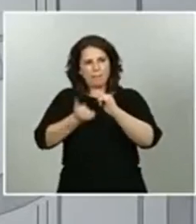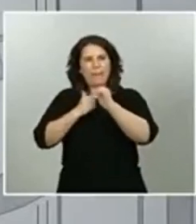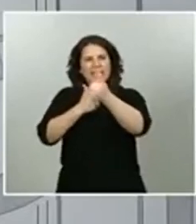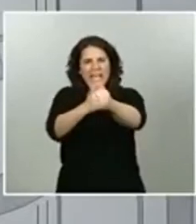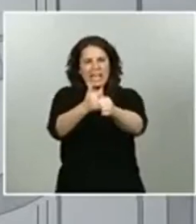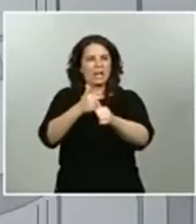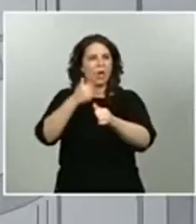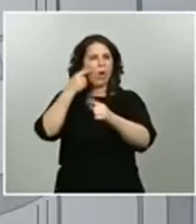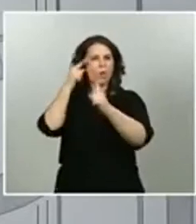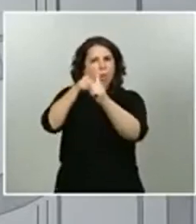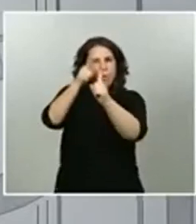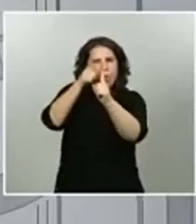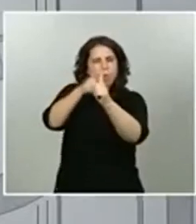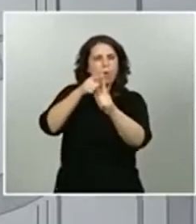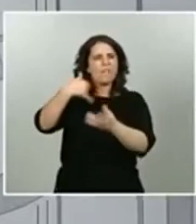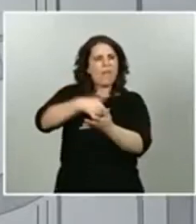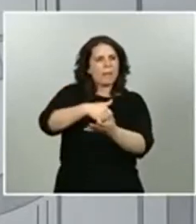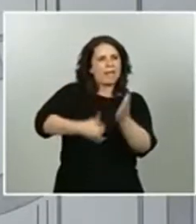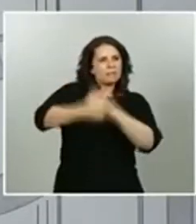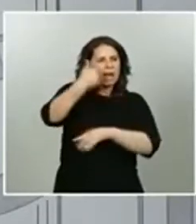i cittadini italiani, ovviamente